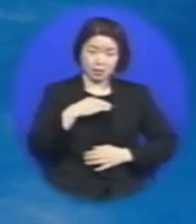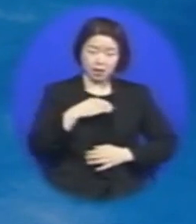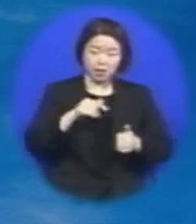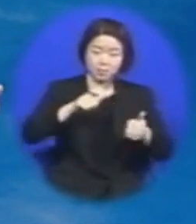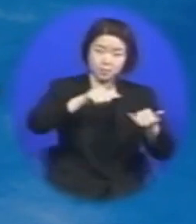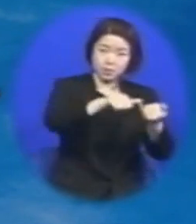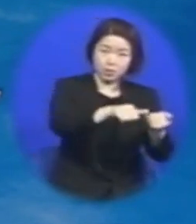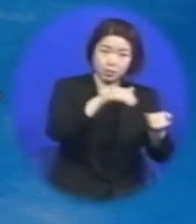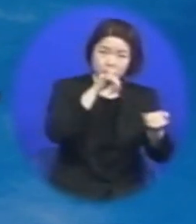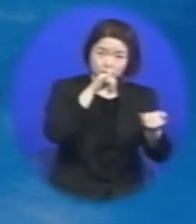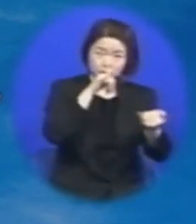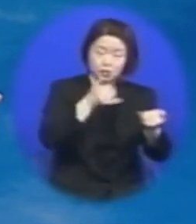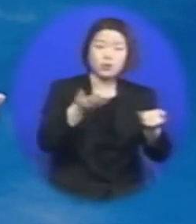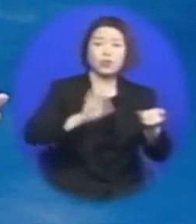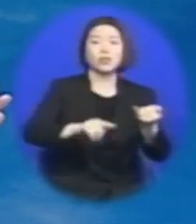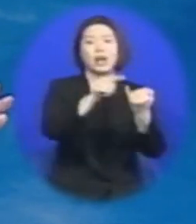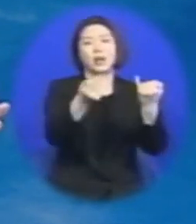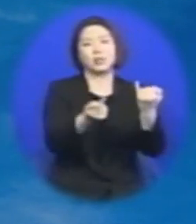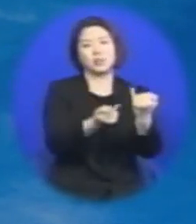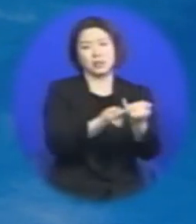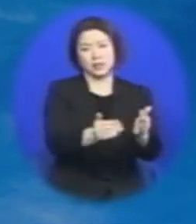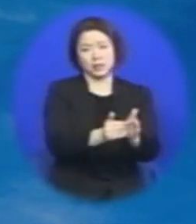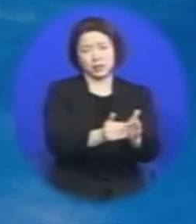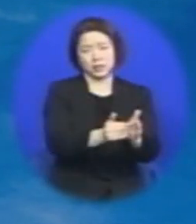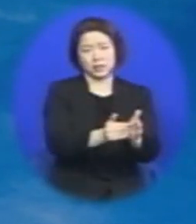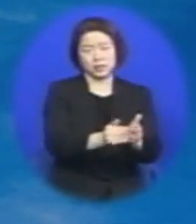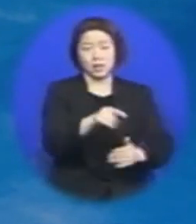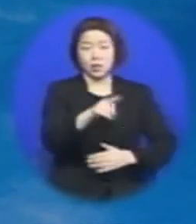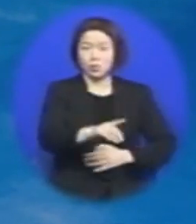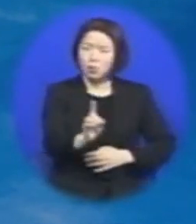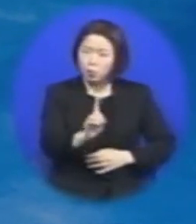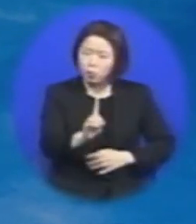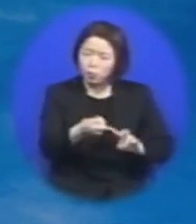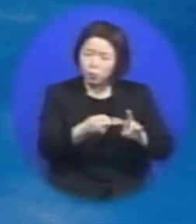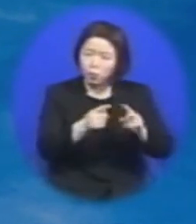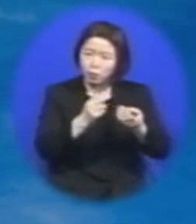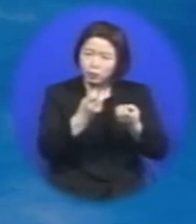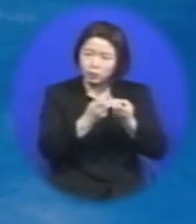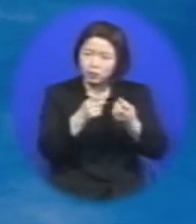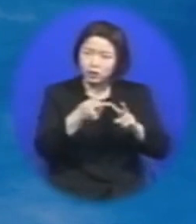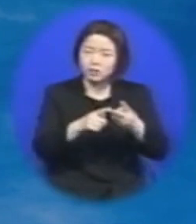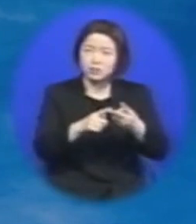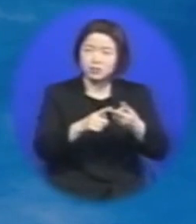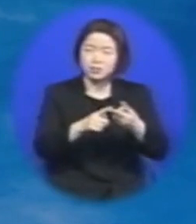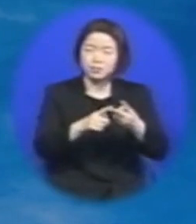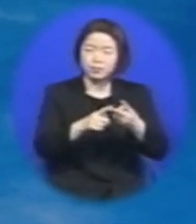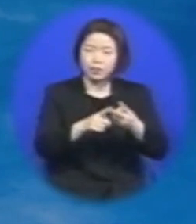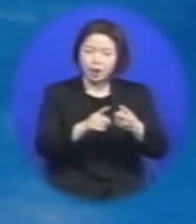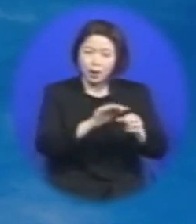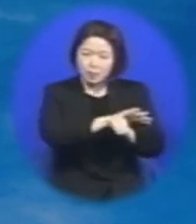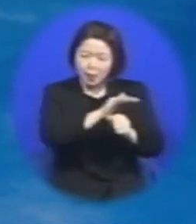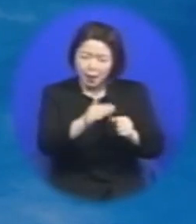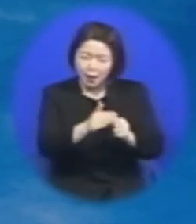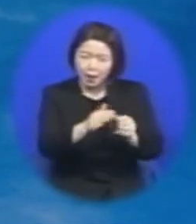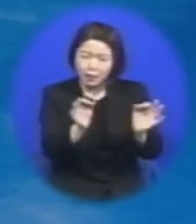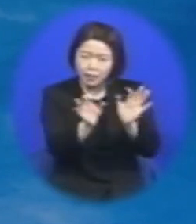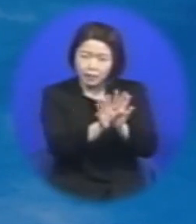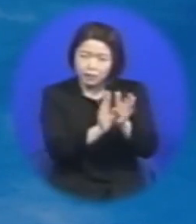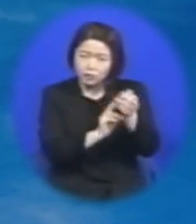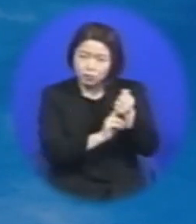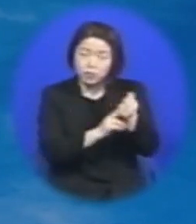그런데 아기가 들어섰어요 그걸 어떻든지 덮으려고 그 우리아를